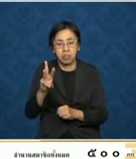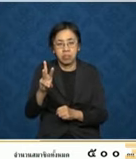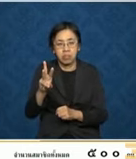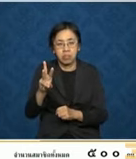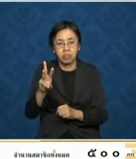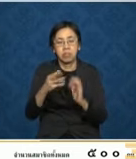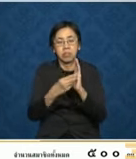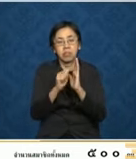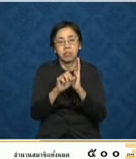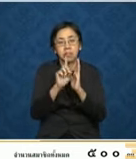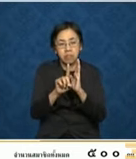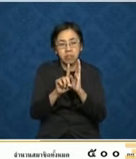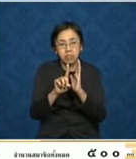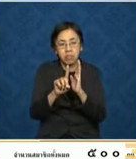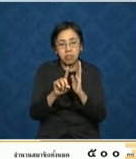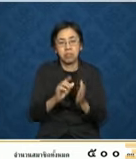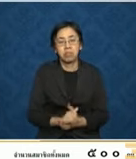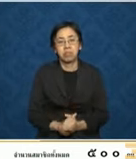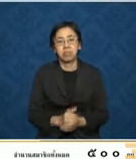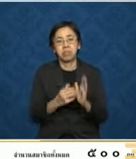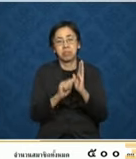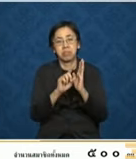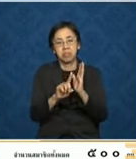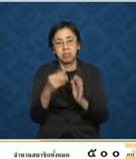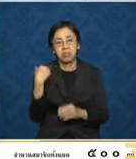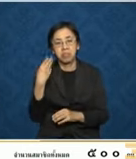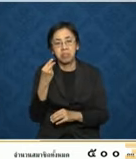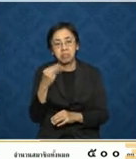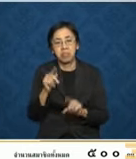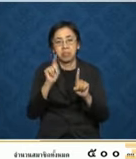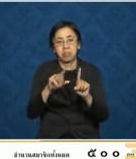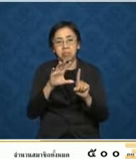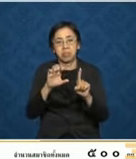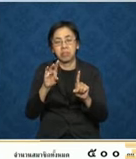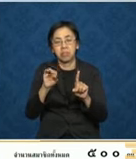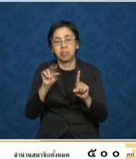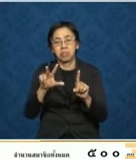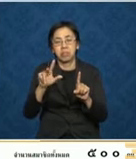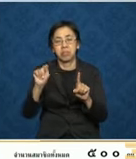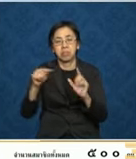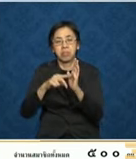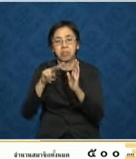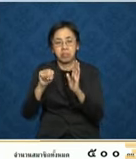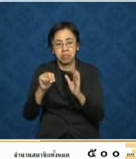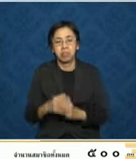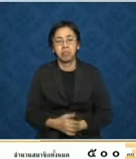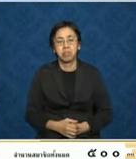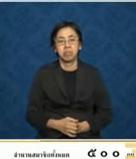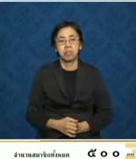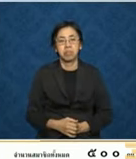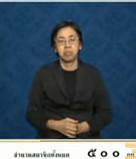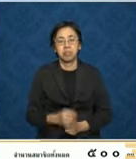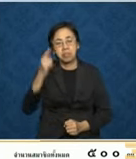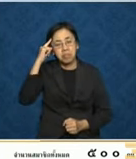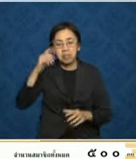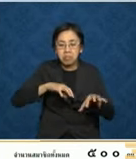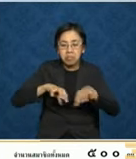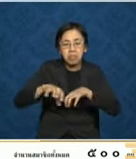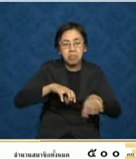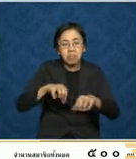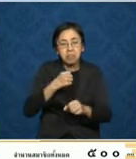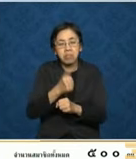ของจังหวัดอุดรธานีวันหนึ่งเนี่ยมี 1,583 ตันค่ะแต่ว่าจัดเก็บ